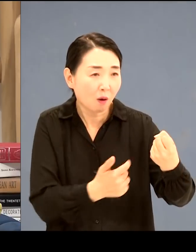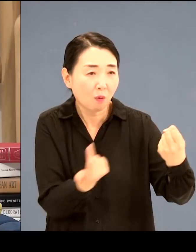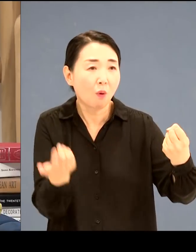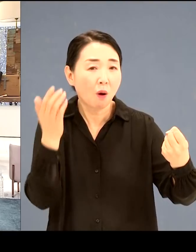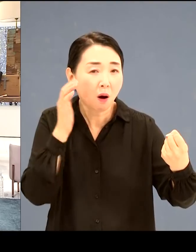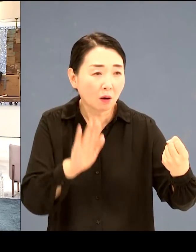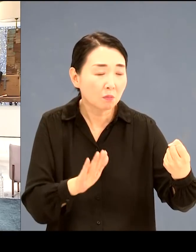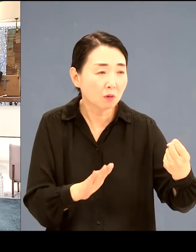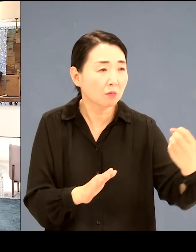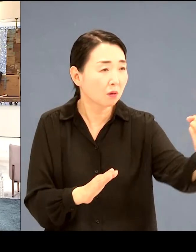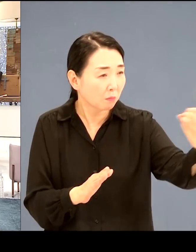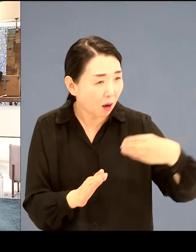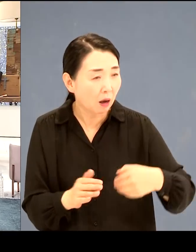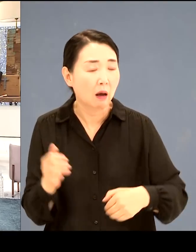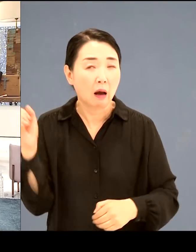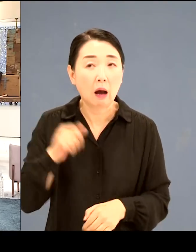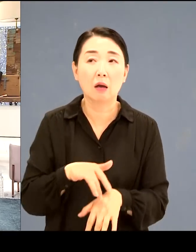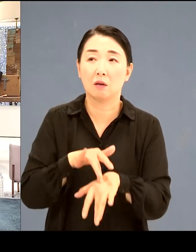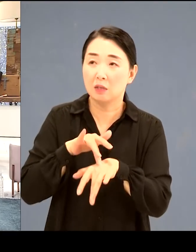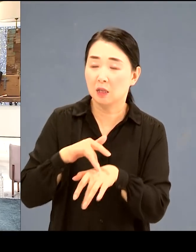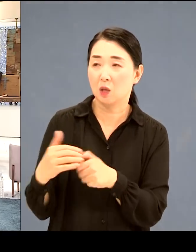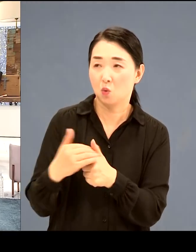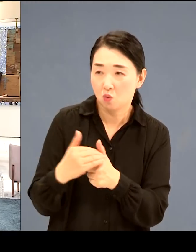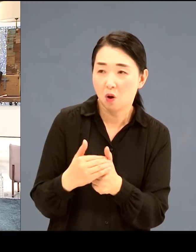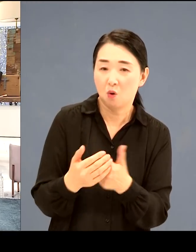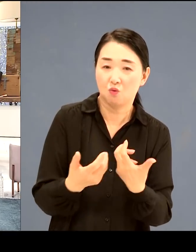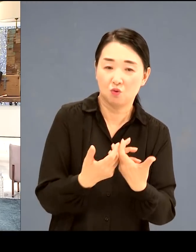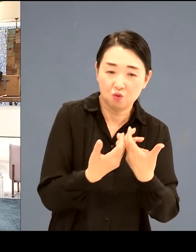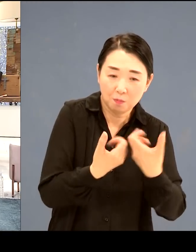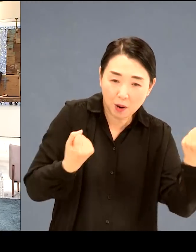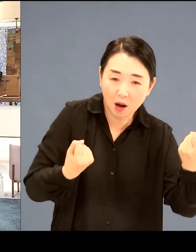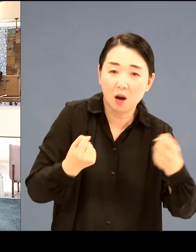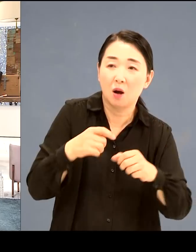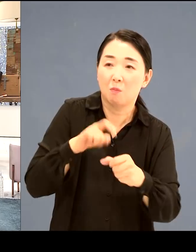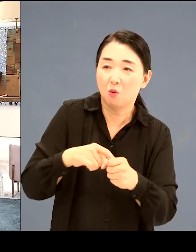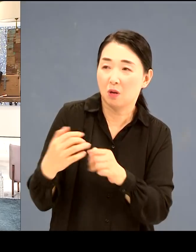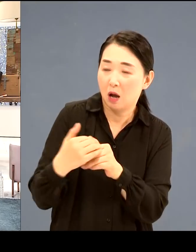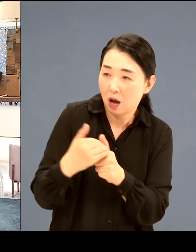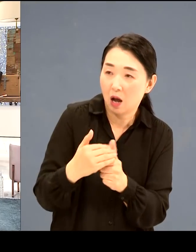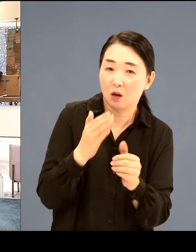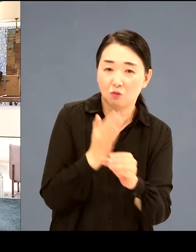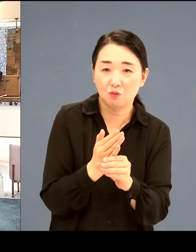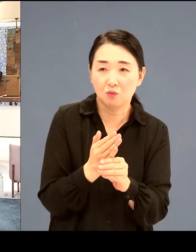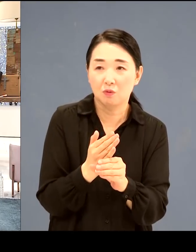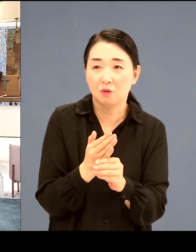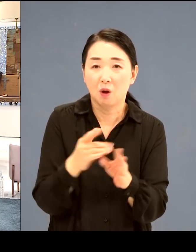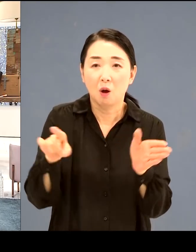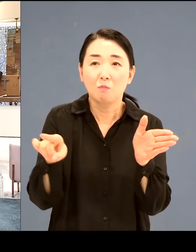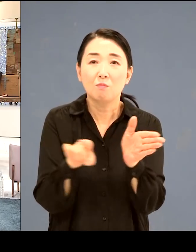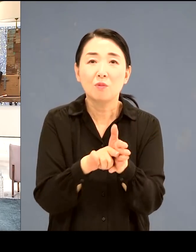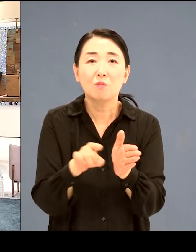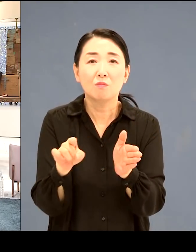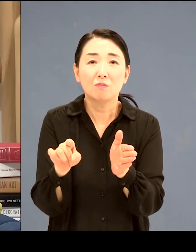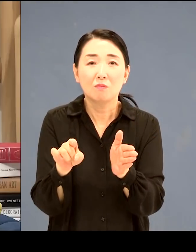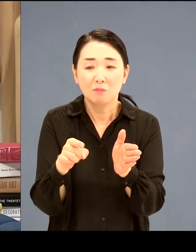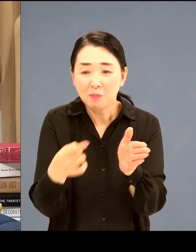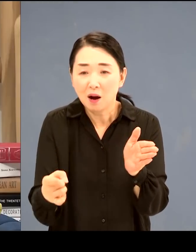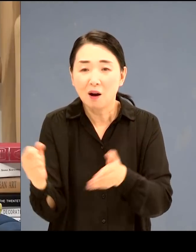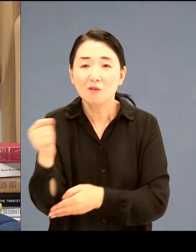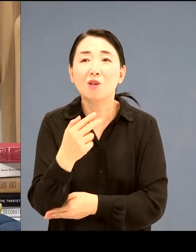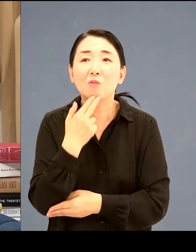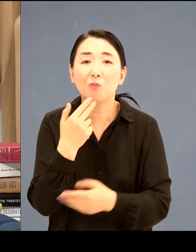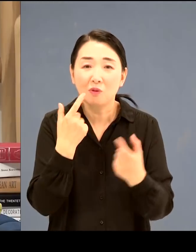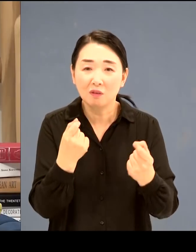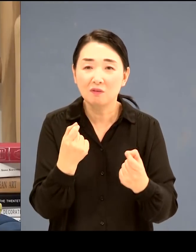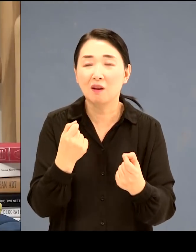네네. 이거는 지금 사단의 공격이다. 그러니까요. 이거는 우리를 깨뜨리러 간다. 항상 네. 막 흔들림 없는 믿음의 중심이 있으셨던 것 같아요. 그 마음